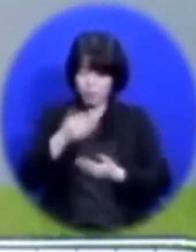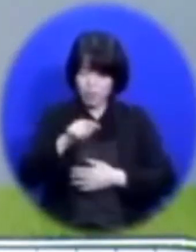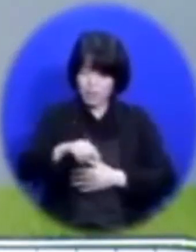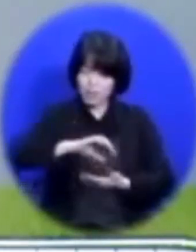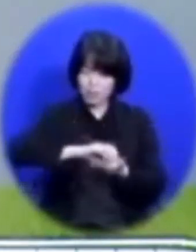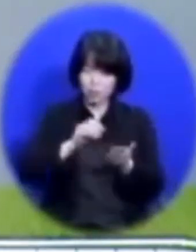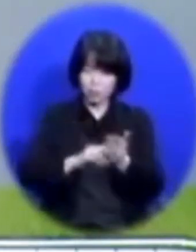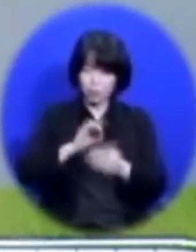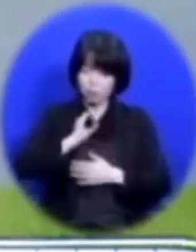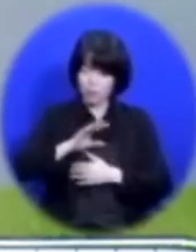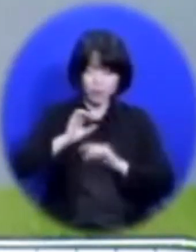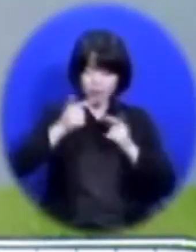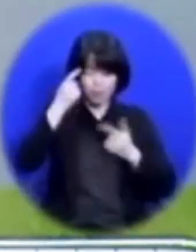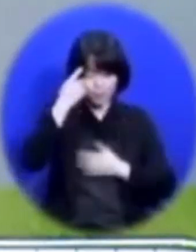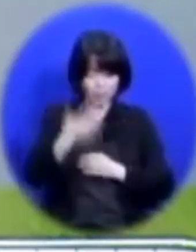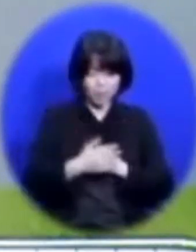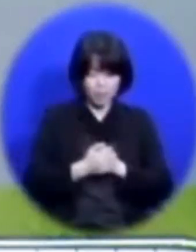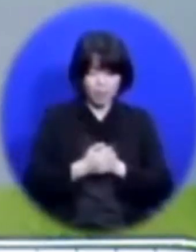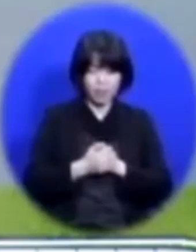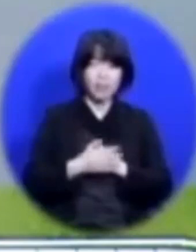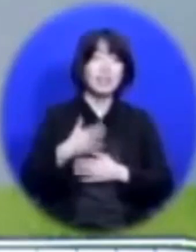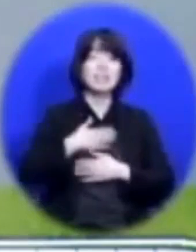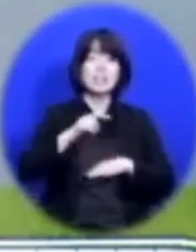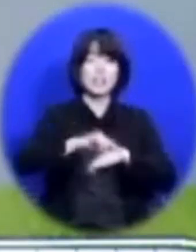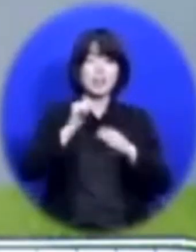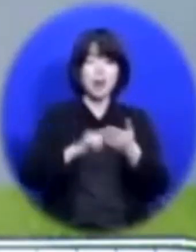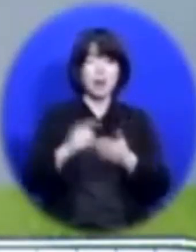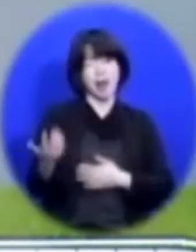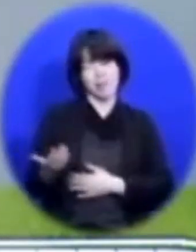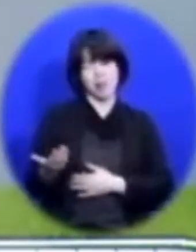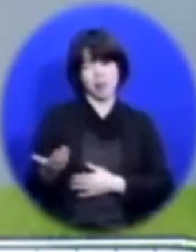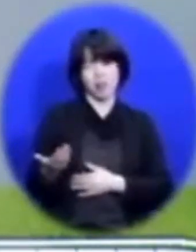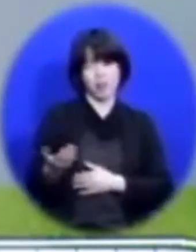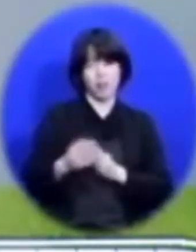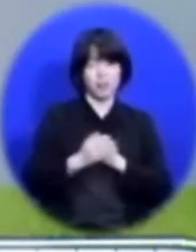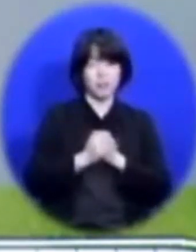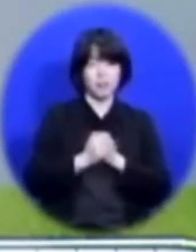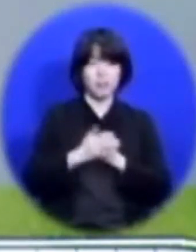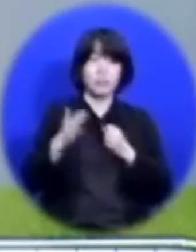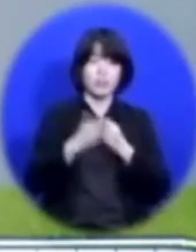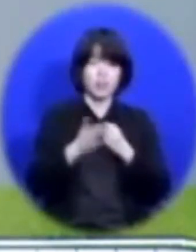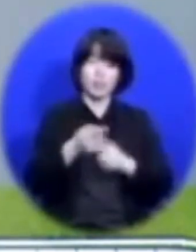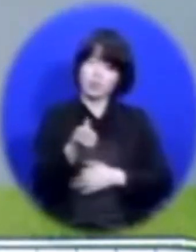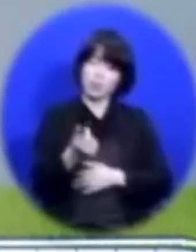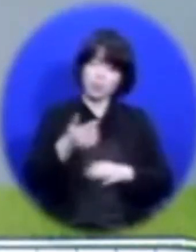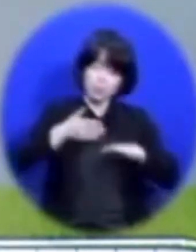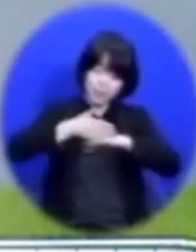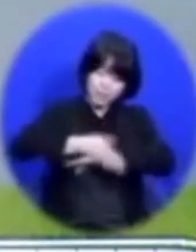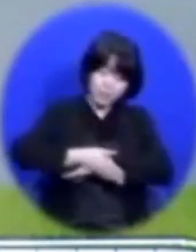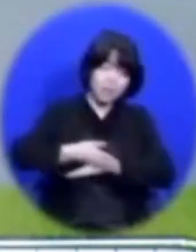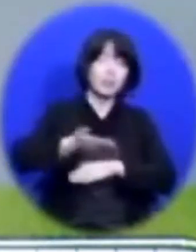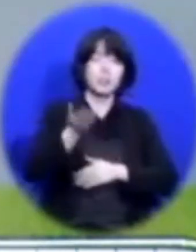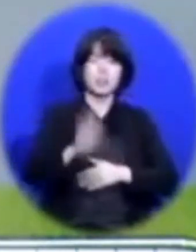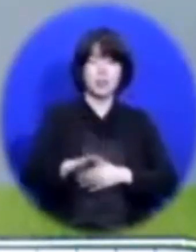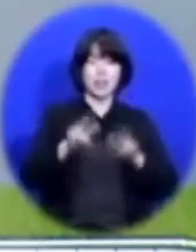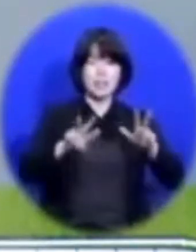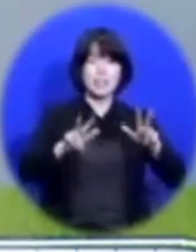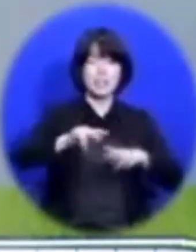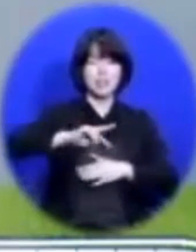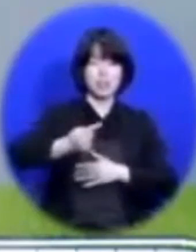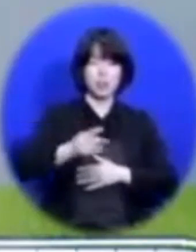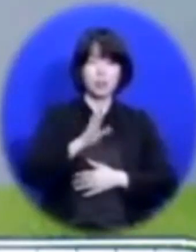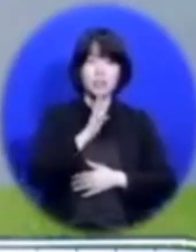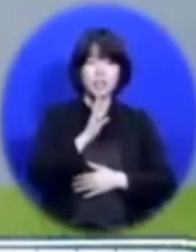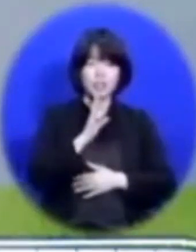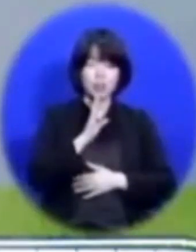것일까? 그건정말마음아픈일이에요.비록 조금늦었지만,